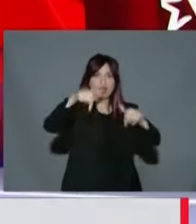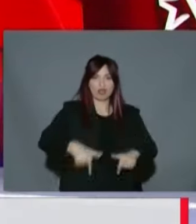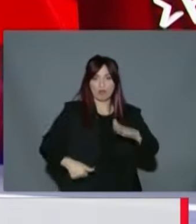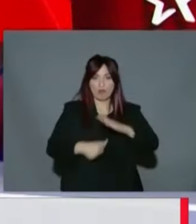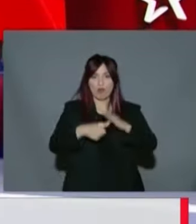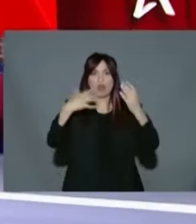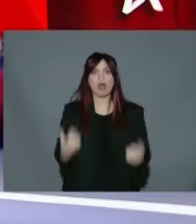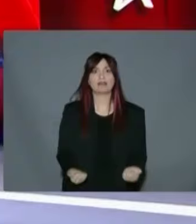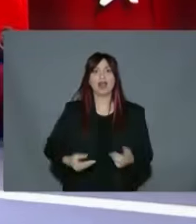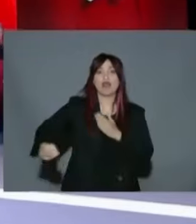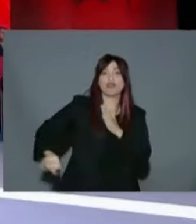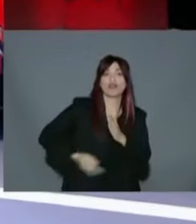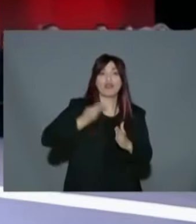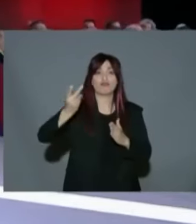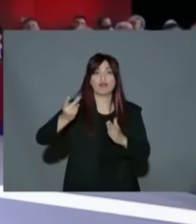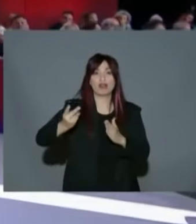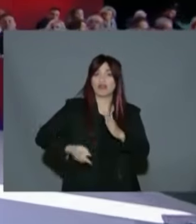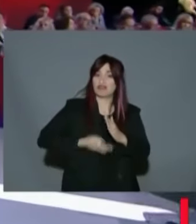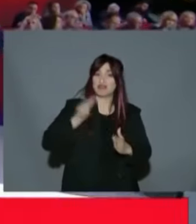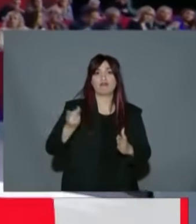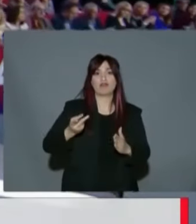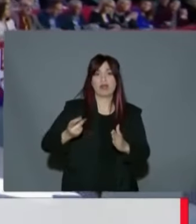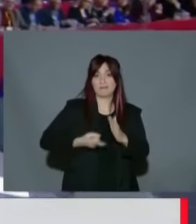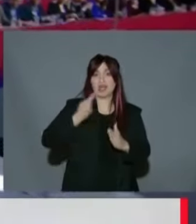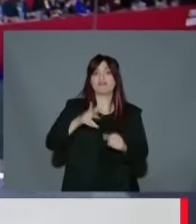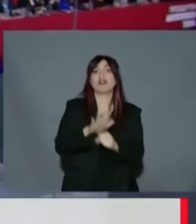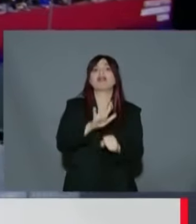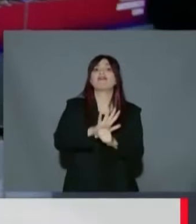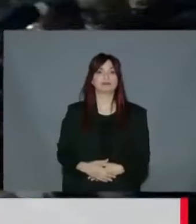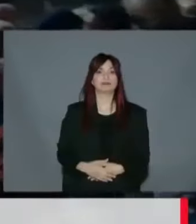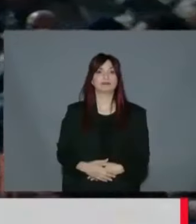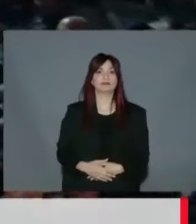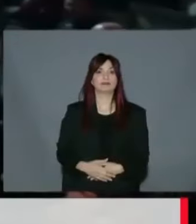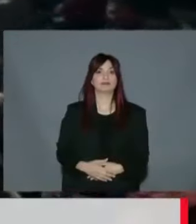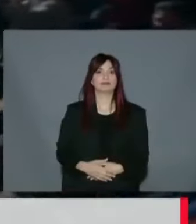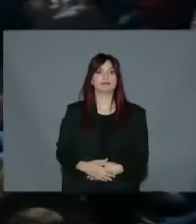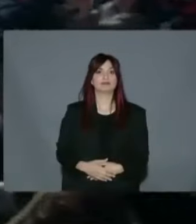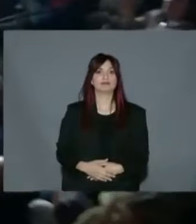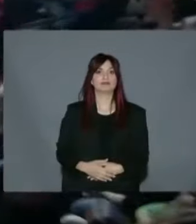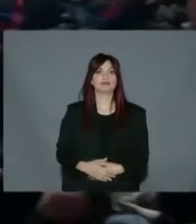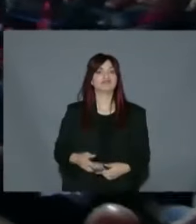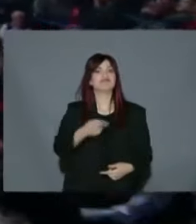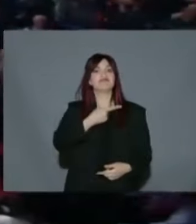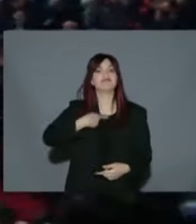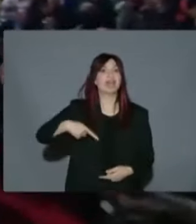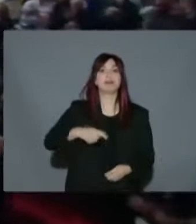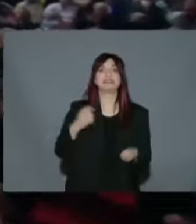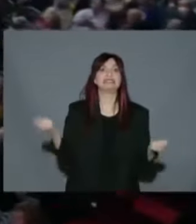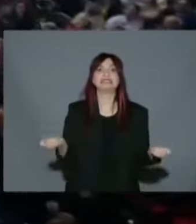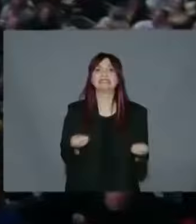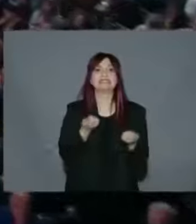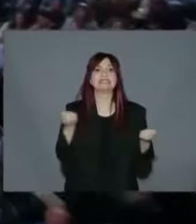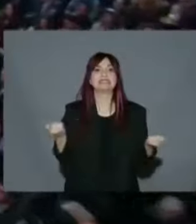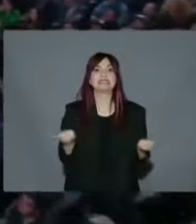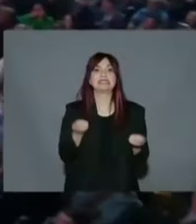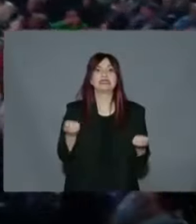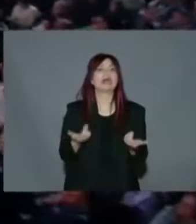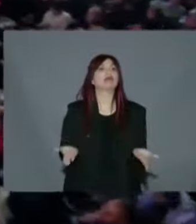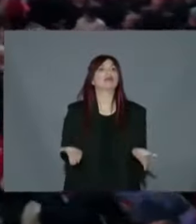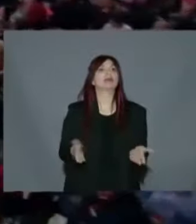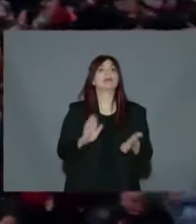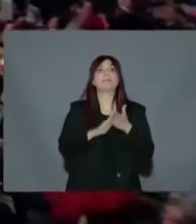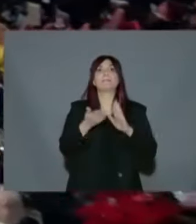γίνει, δύο φορές, διότι η δεύτερη φορά είναι αλλιώς. Τι κάνουμε σύντροφοι και συντρόφισσες εμείς οι πολλοί που